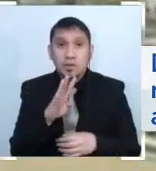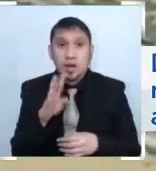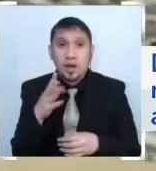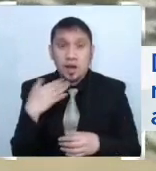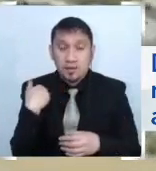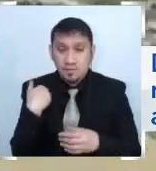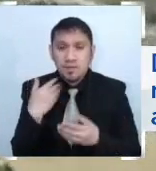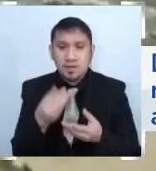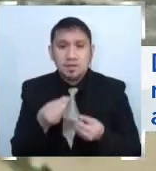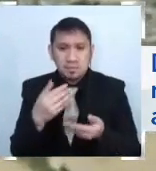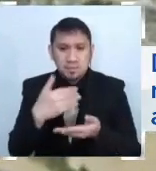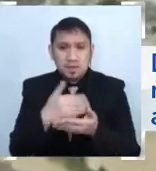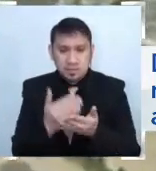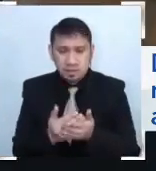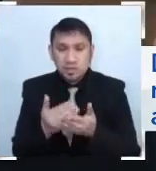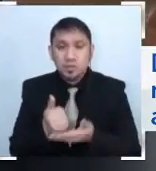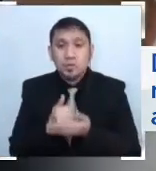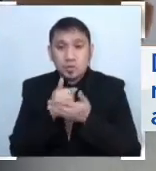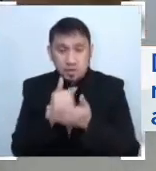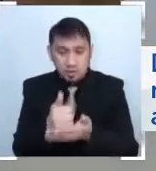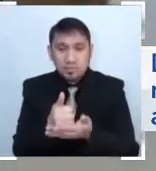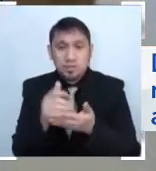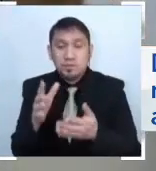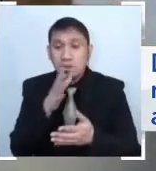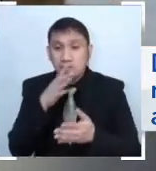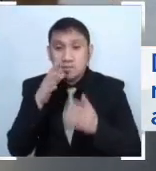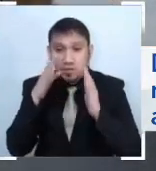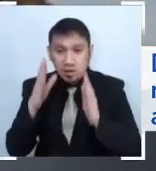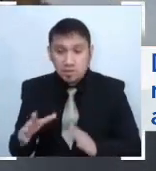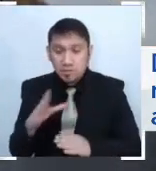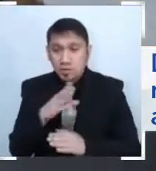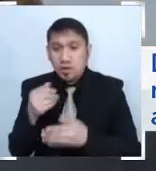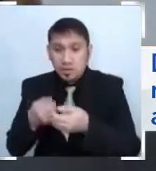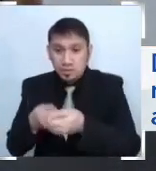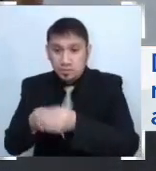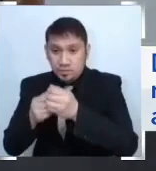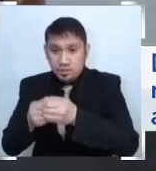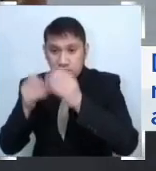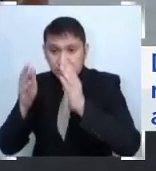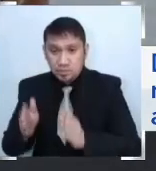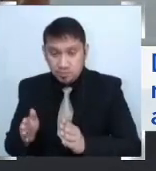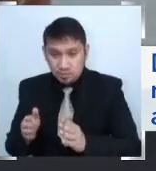ang mga magsasaka at mangingisda. For the varied problems